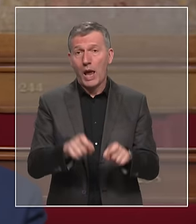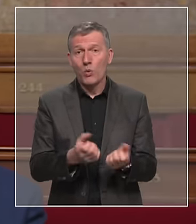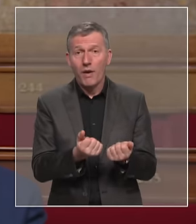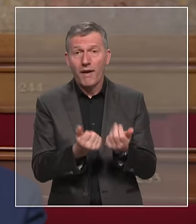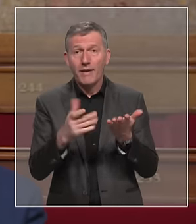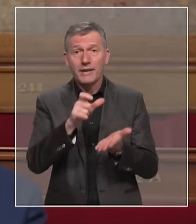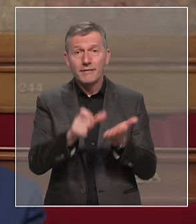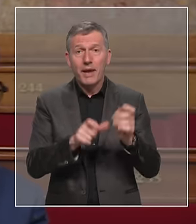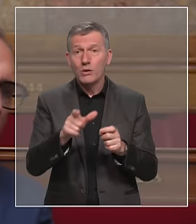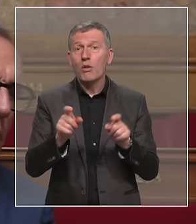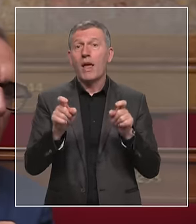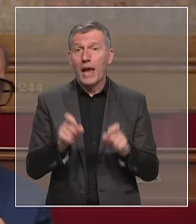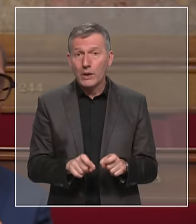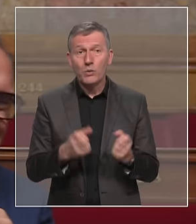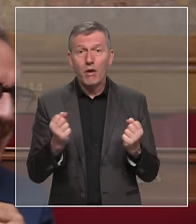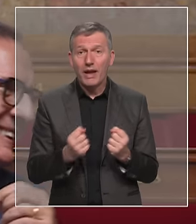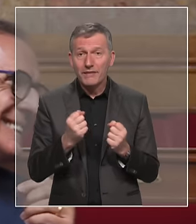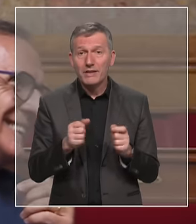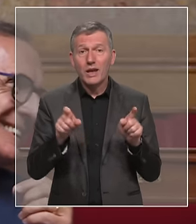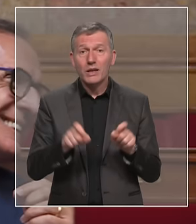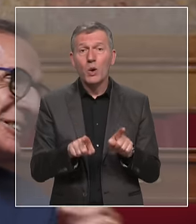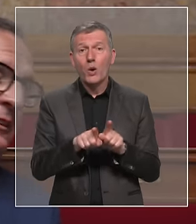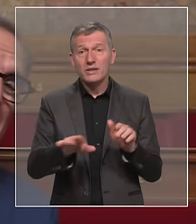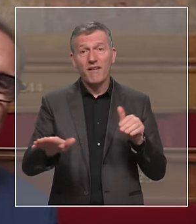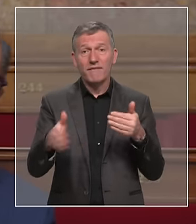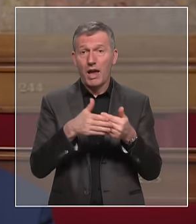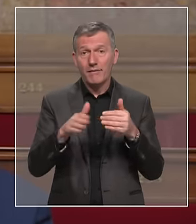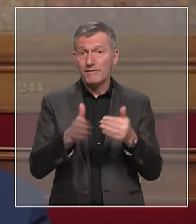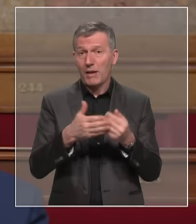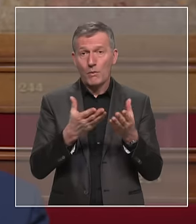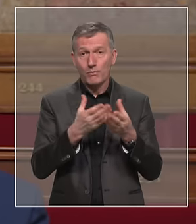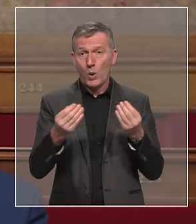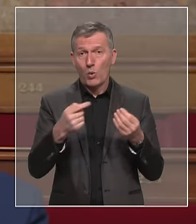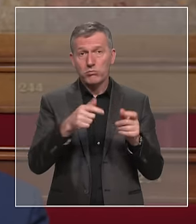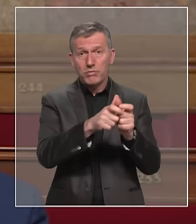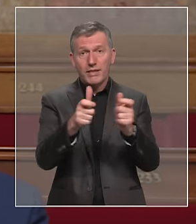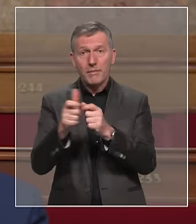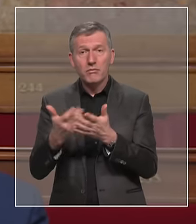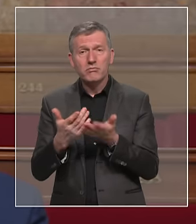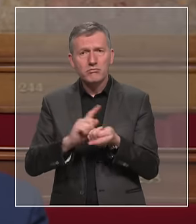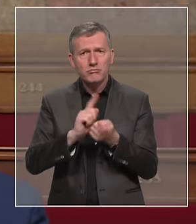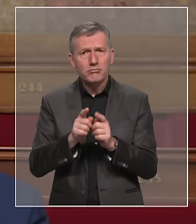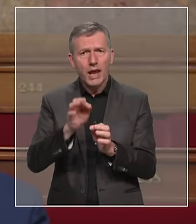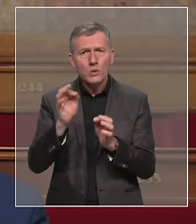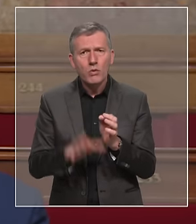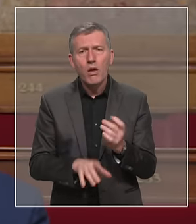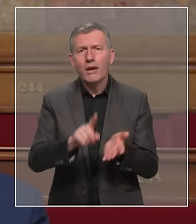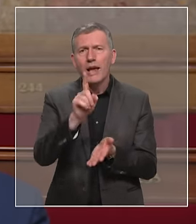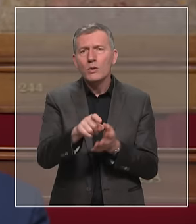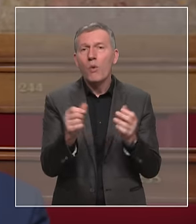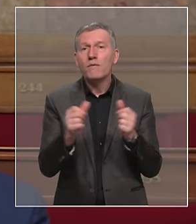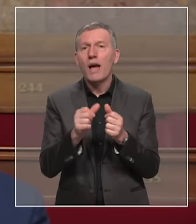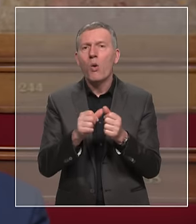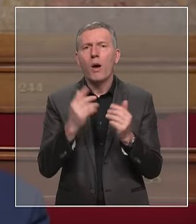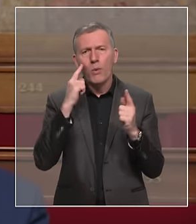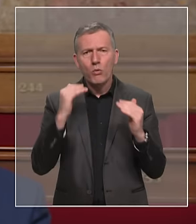effectifs, une réduction des activités, voire la fermeture pure et simple de certaines structures. Ma question est donc simple. Comment comptez-vous